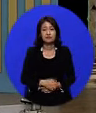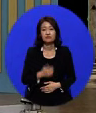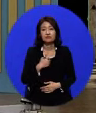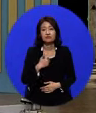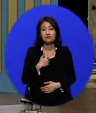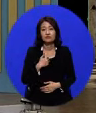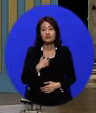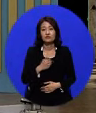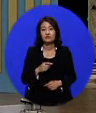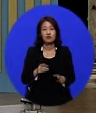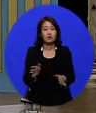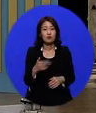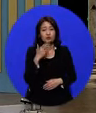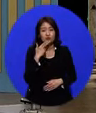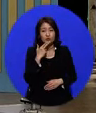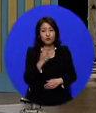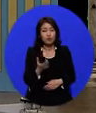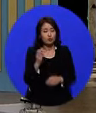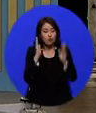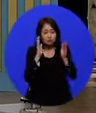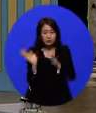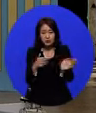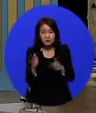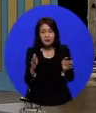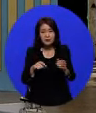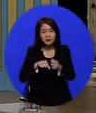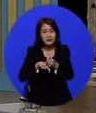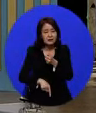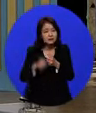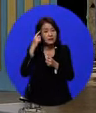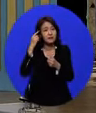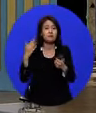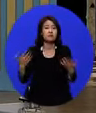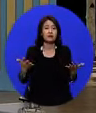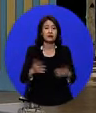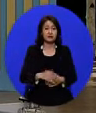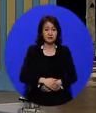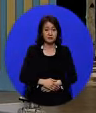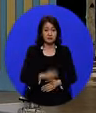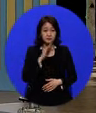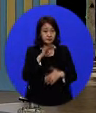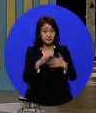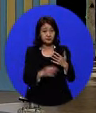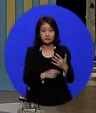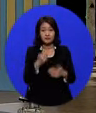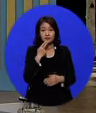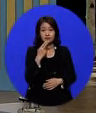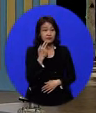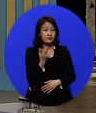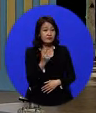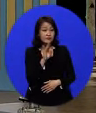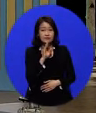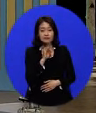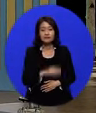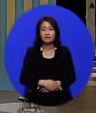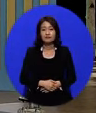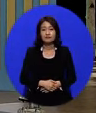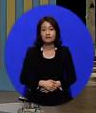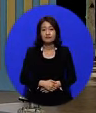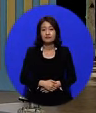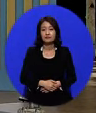저희는요, 진도유지예요. 진도유지. 깊게 생각할 시간 자체가 없어요. 네. 프로그램 자체가. 그쵸? 네.